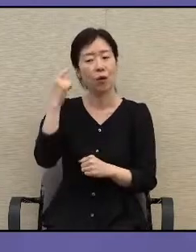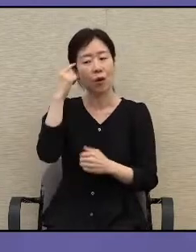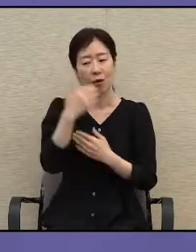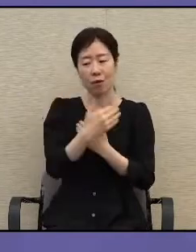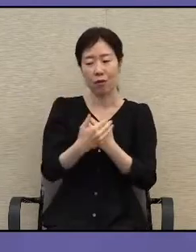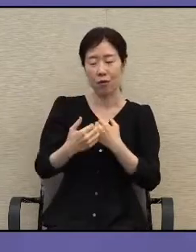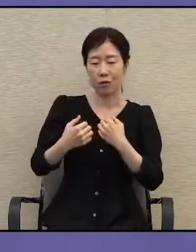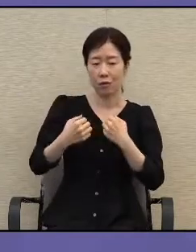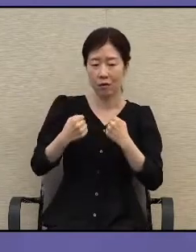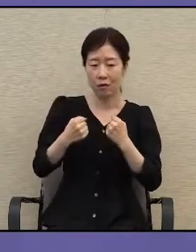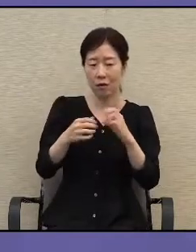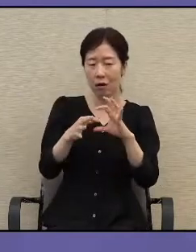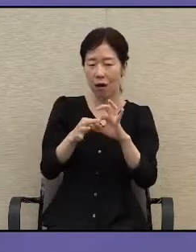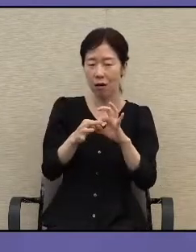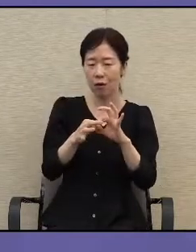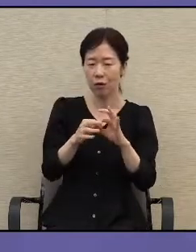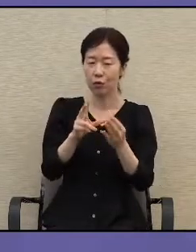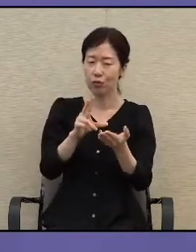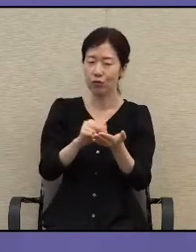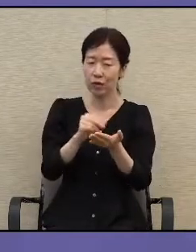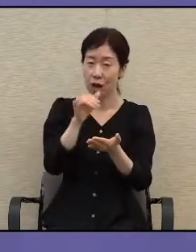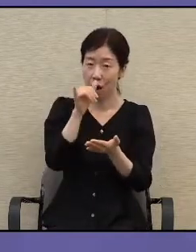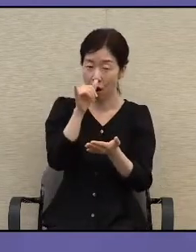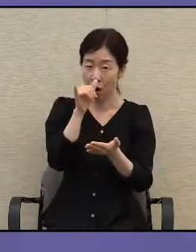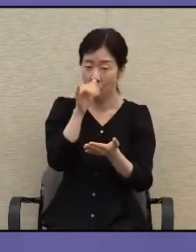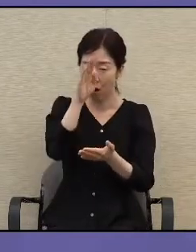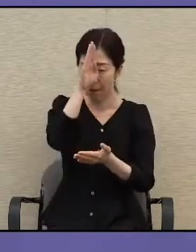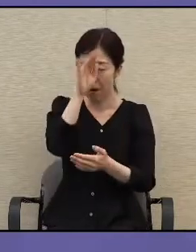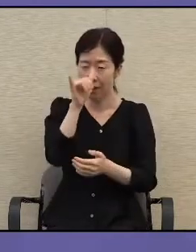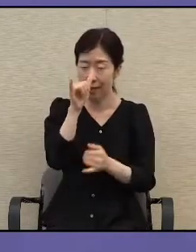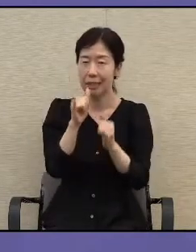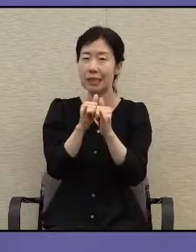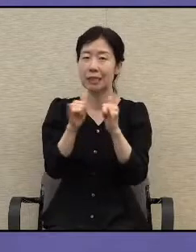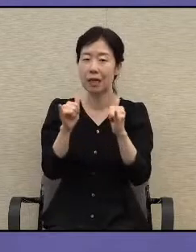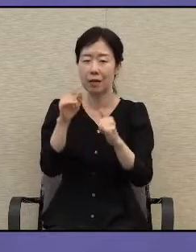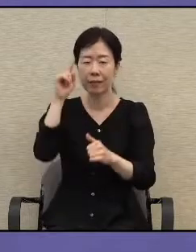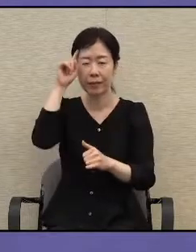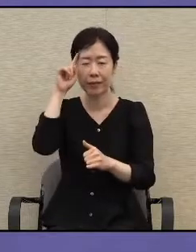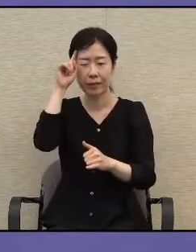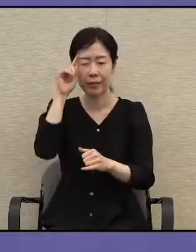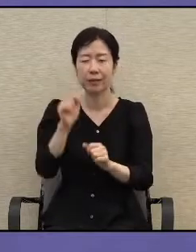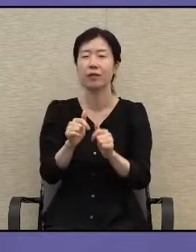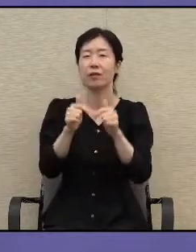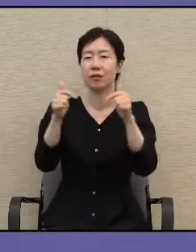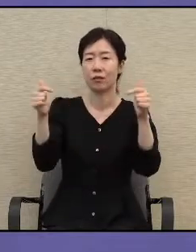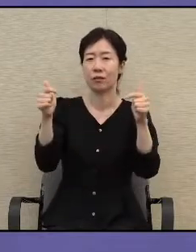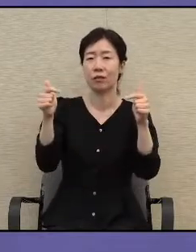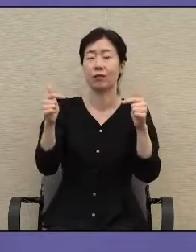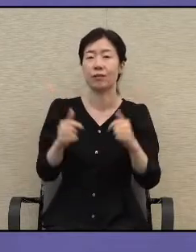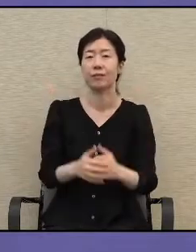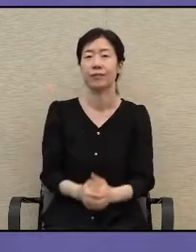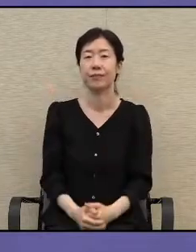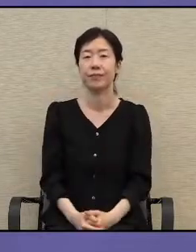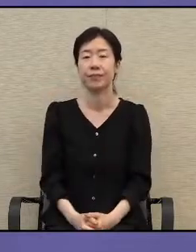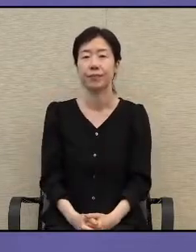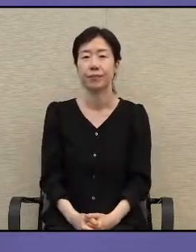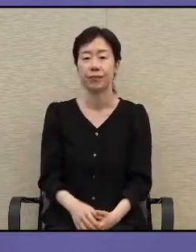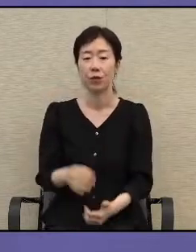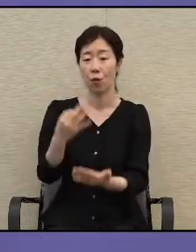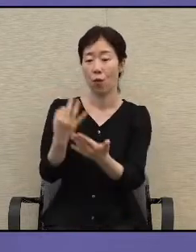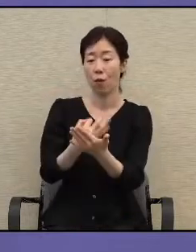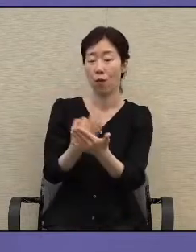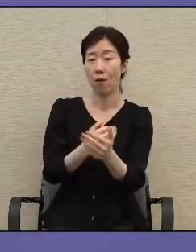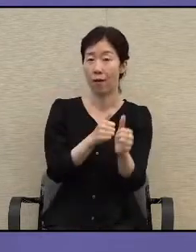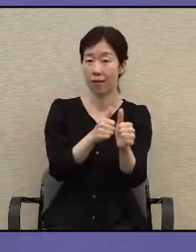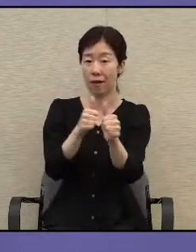이슈가 있는 분들이 코로나19로 인한 정신건강의 영향도 훨씬 더 많이 받고 있습니다. 소득 변화에 따른 차이인데요.